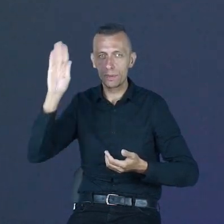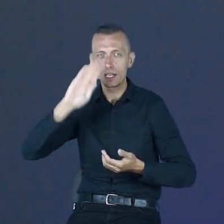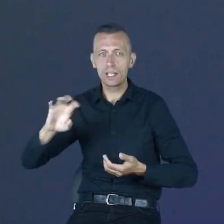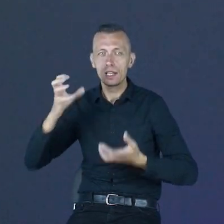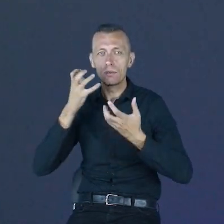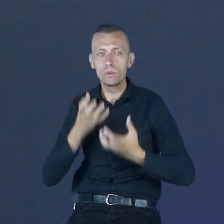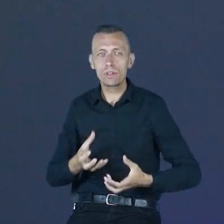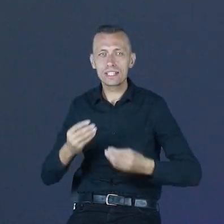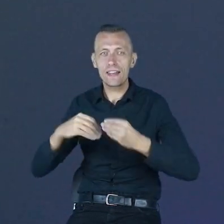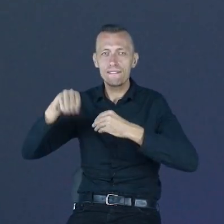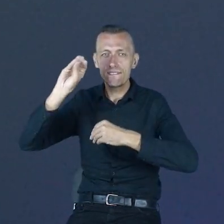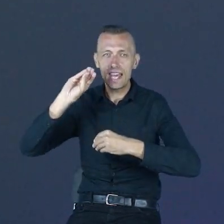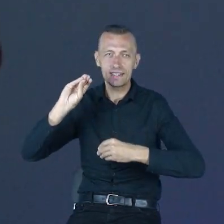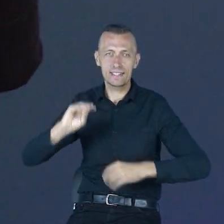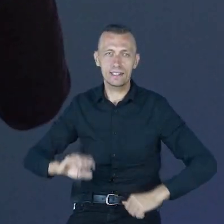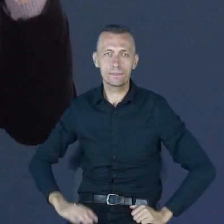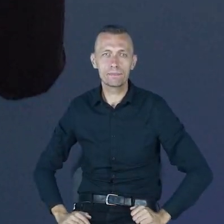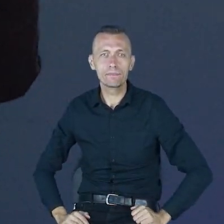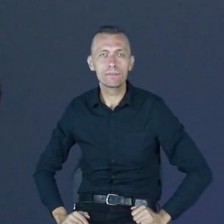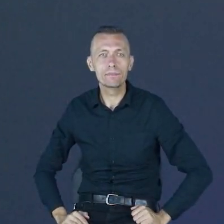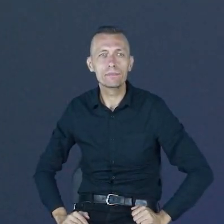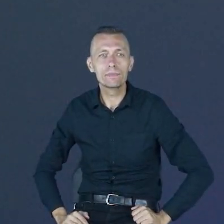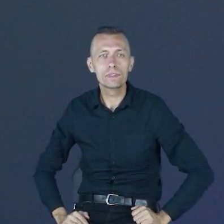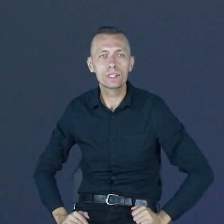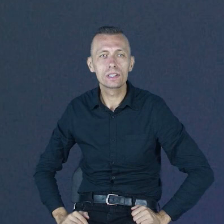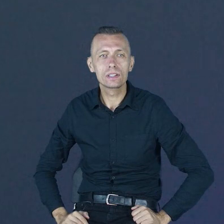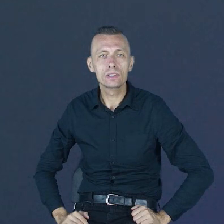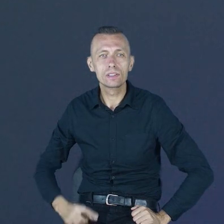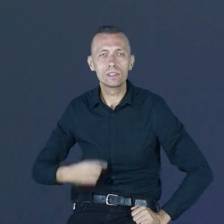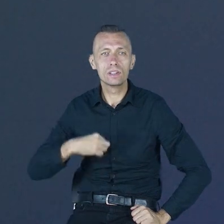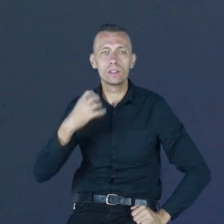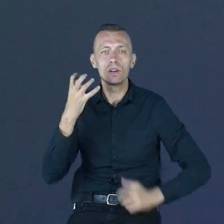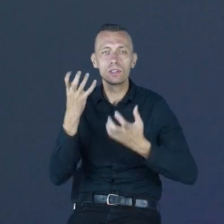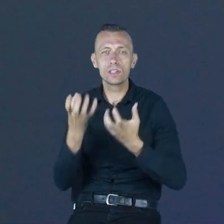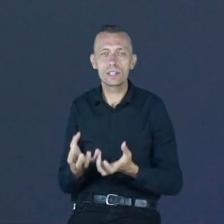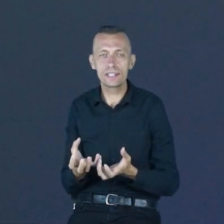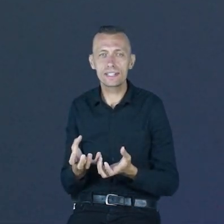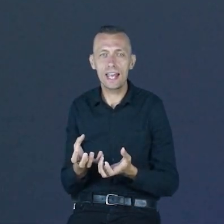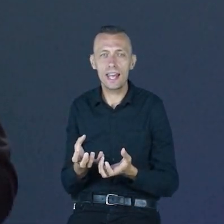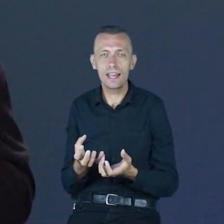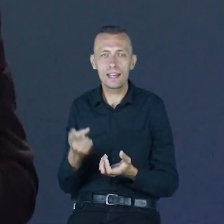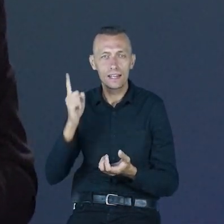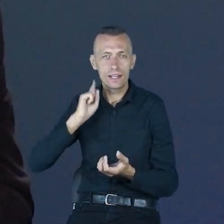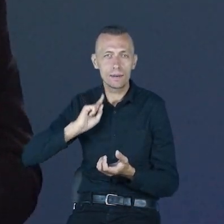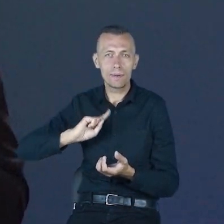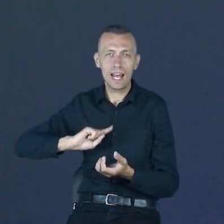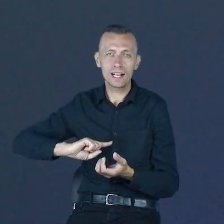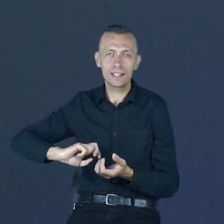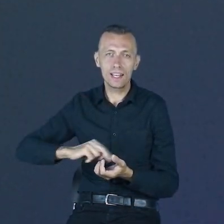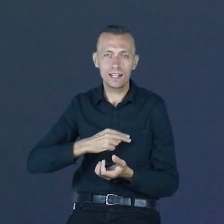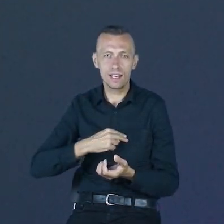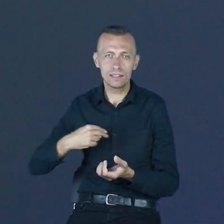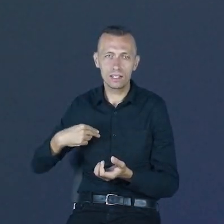On robi coś więcej. On chce i pragnie rozbudzać w nas swoje pragnienia, rozbudzać w nas swoje